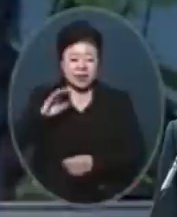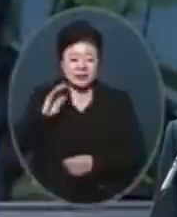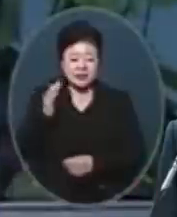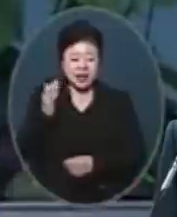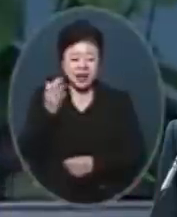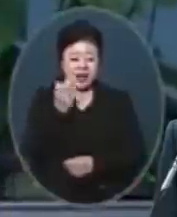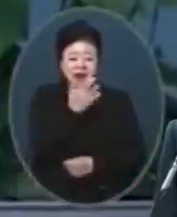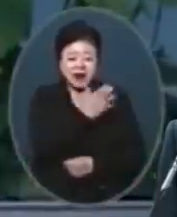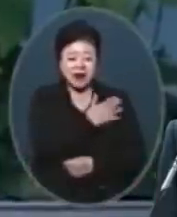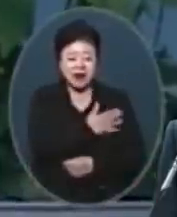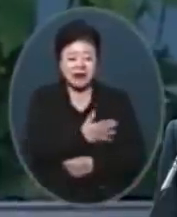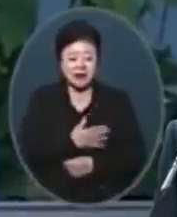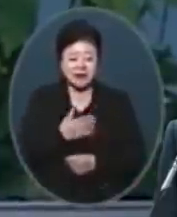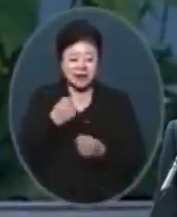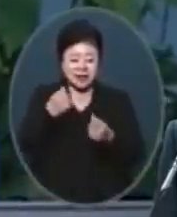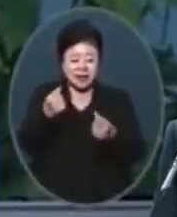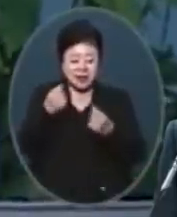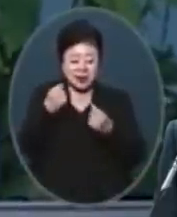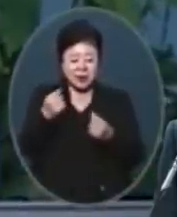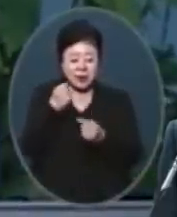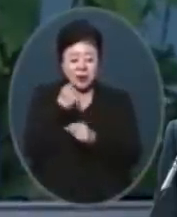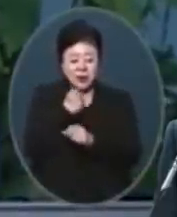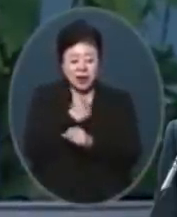감사의 자께